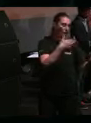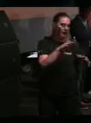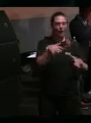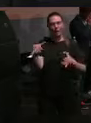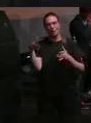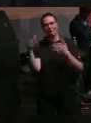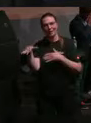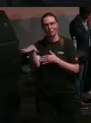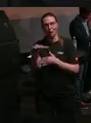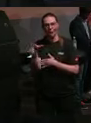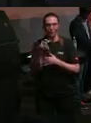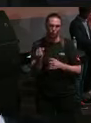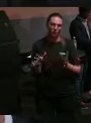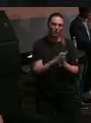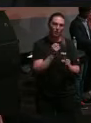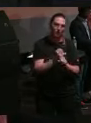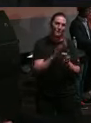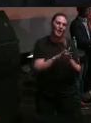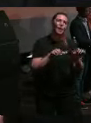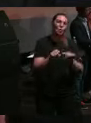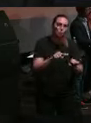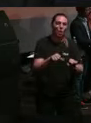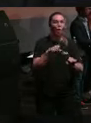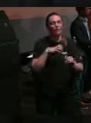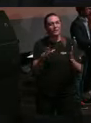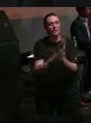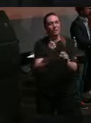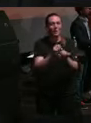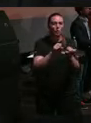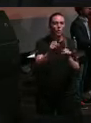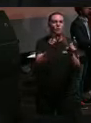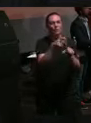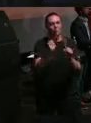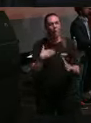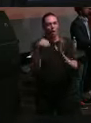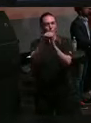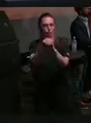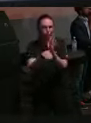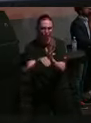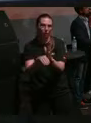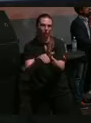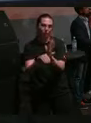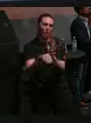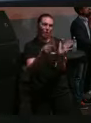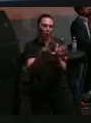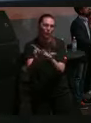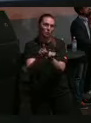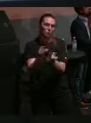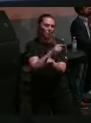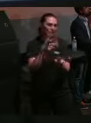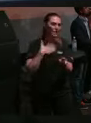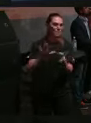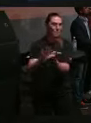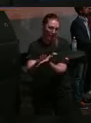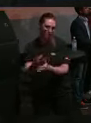ha kommunene med oss, så skal vi få kommunene med oss, så vi lager insentivordninger for at de ønsker å delta på det.